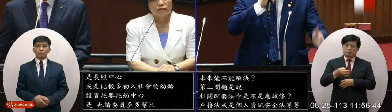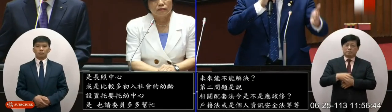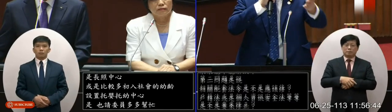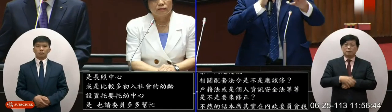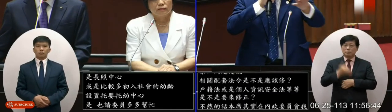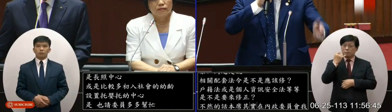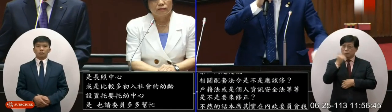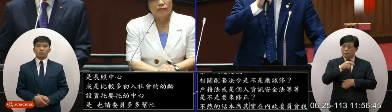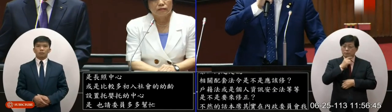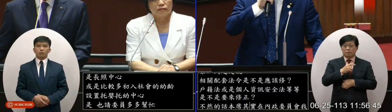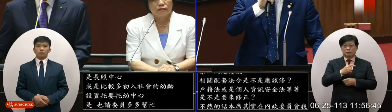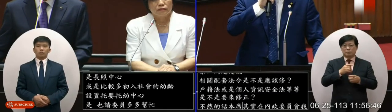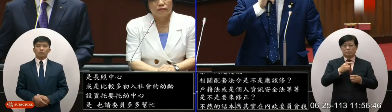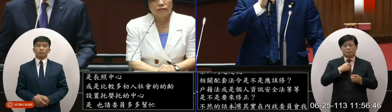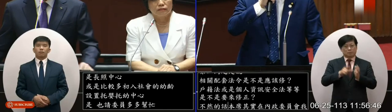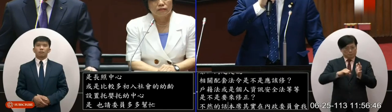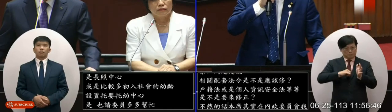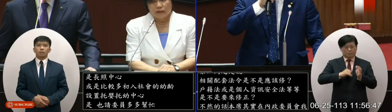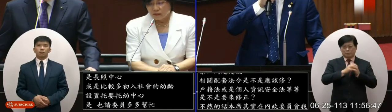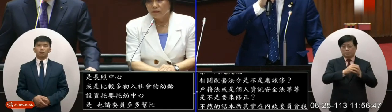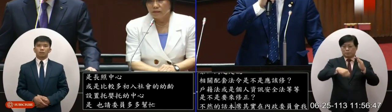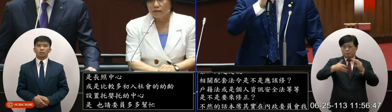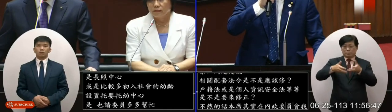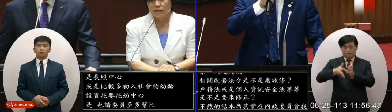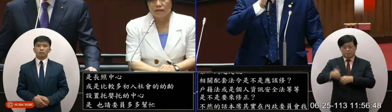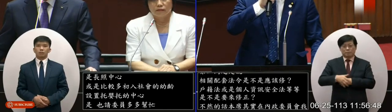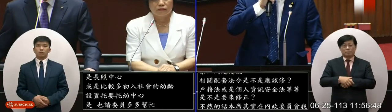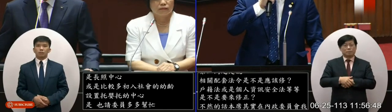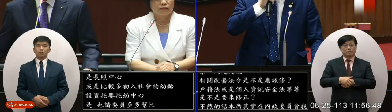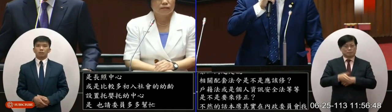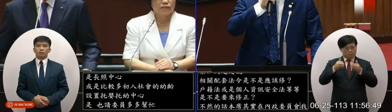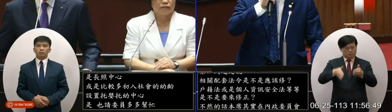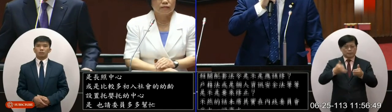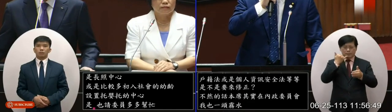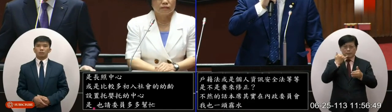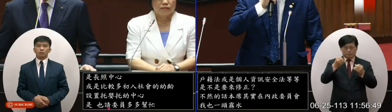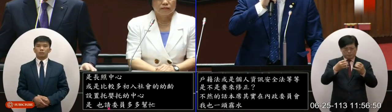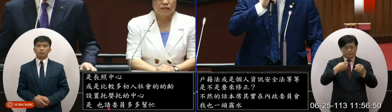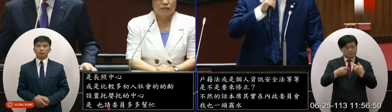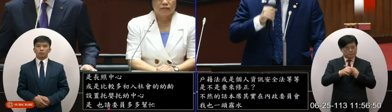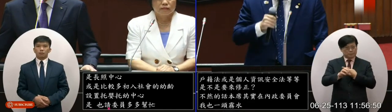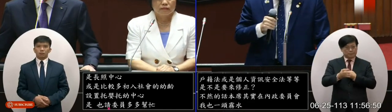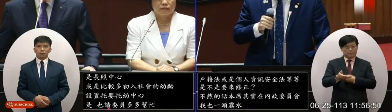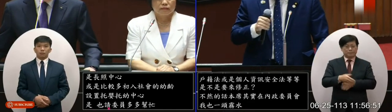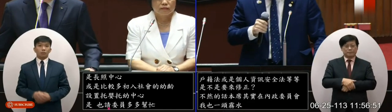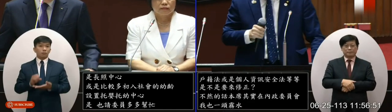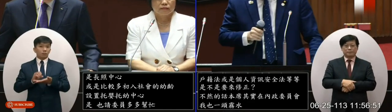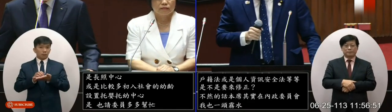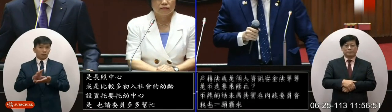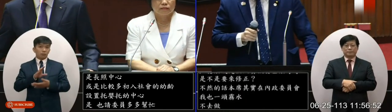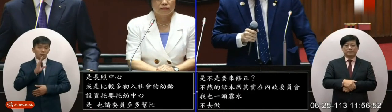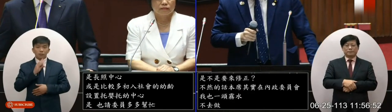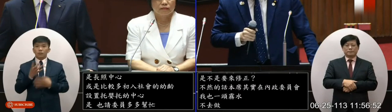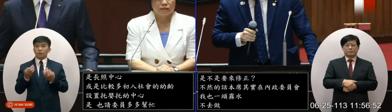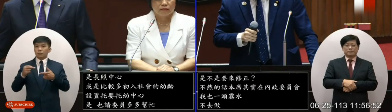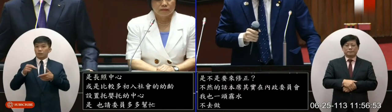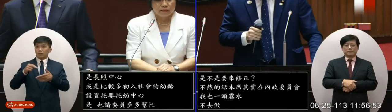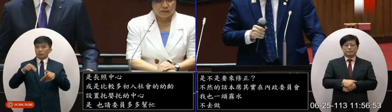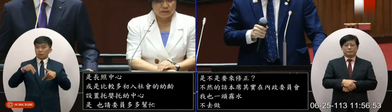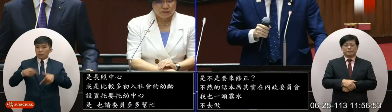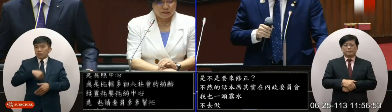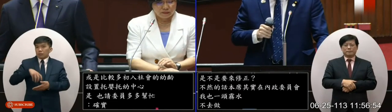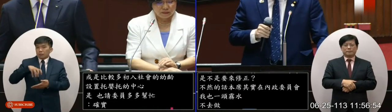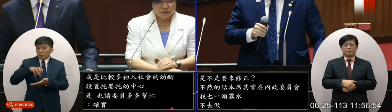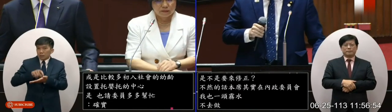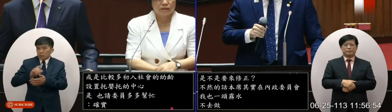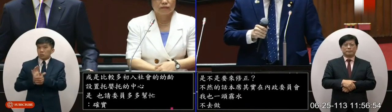不是拜托有比较有点时间，好，拜托院长跟这个部长应该有做一些讨论跟研究。 报告，数位身份证当时推动，